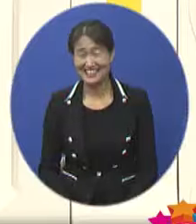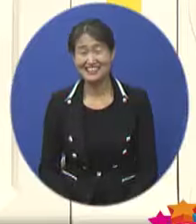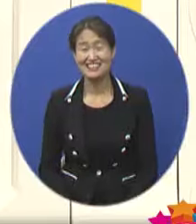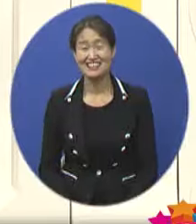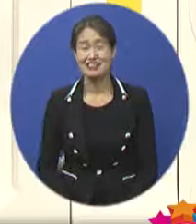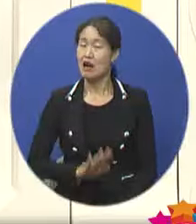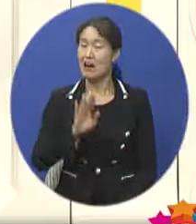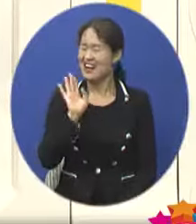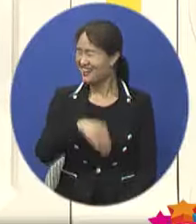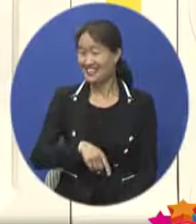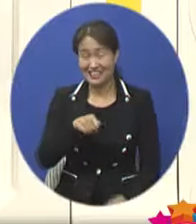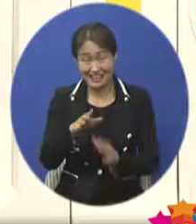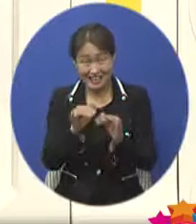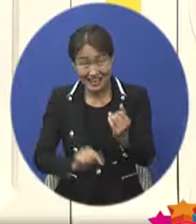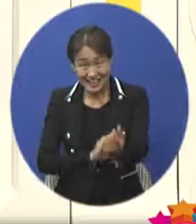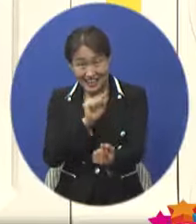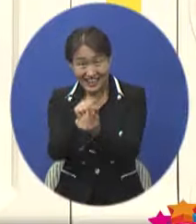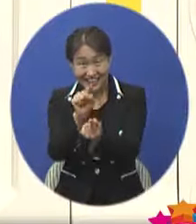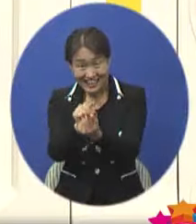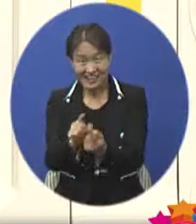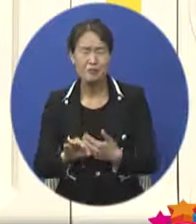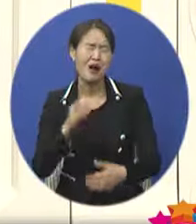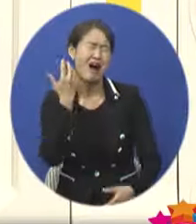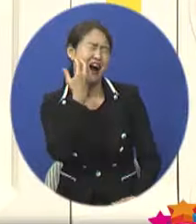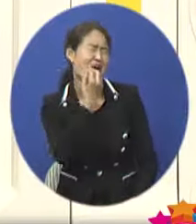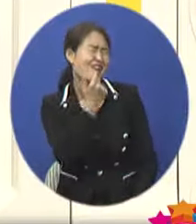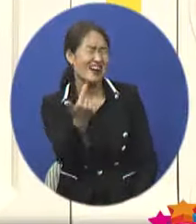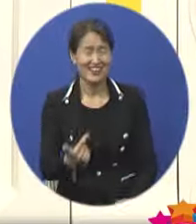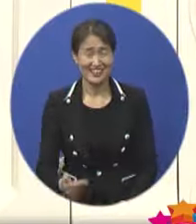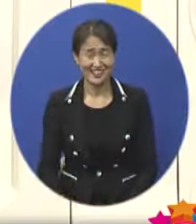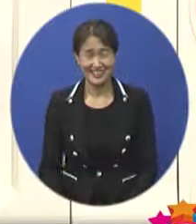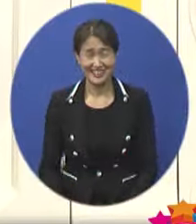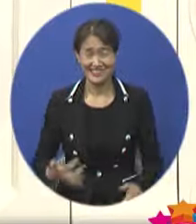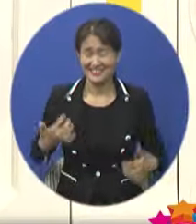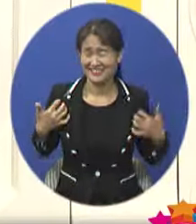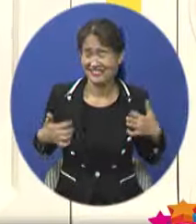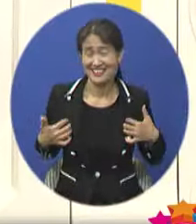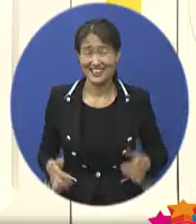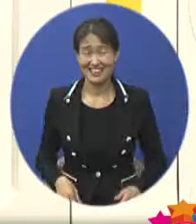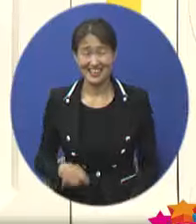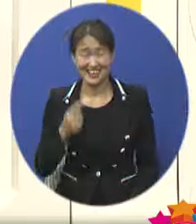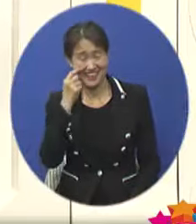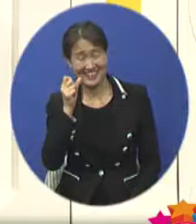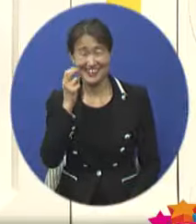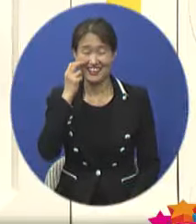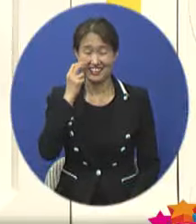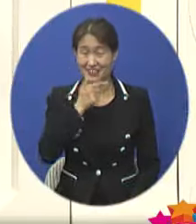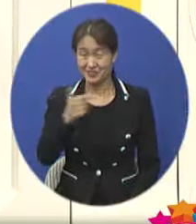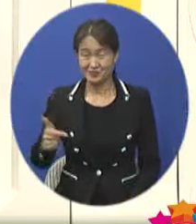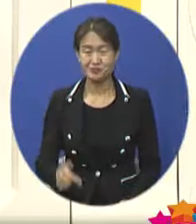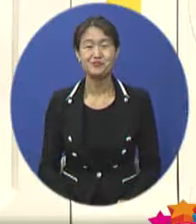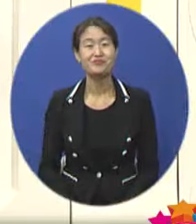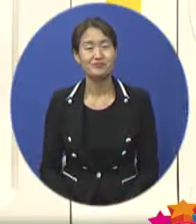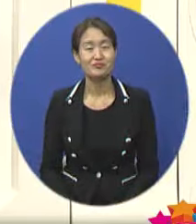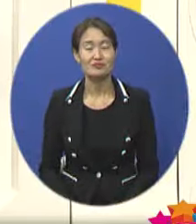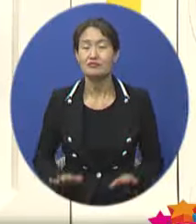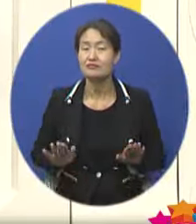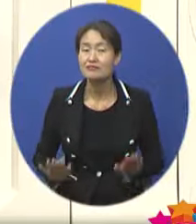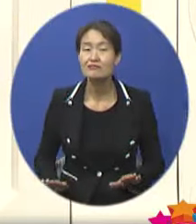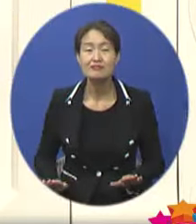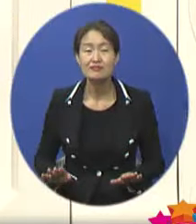우리 어머님. 이런 분들은 딱 만나보면 네. 매력 덩어리요. 그러니까. 소통하시고 예, 위트 있으시고. 예. 네.